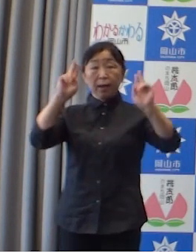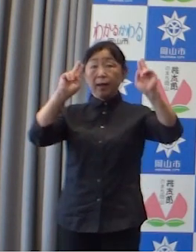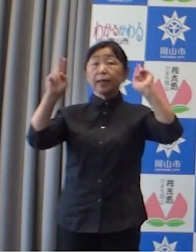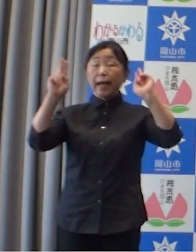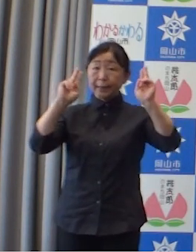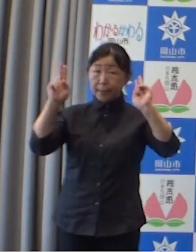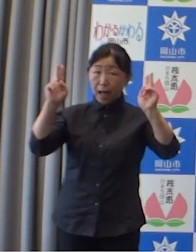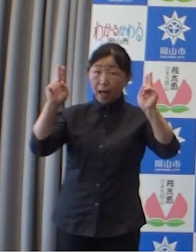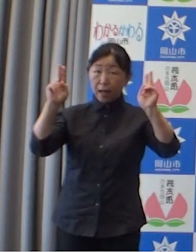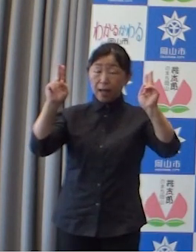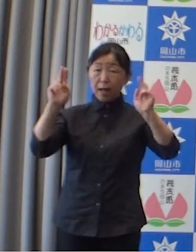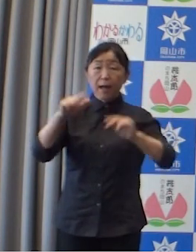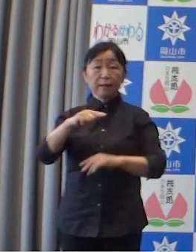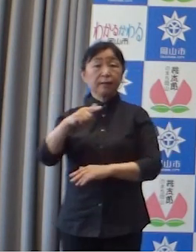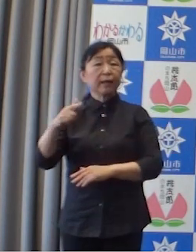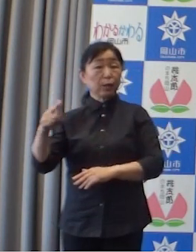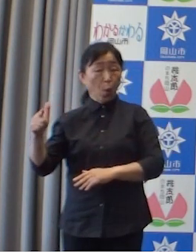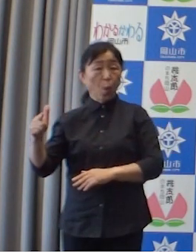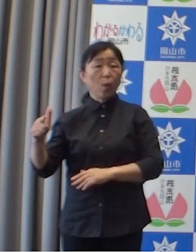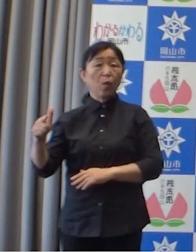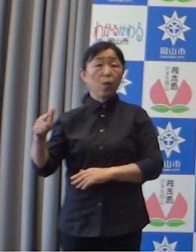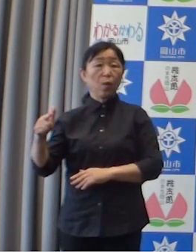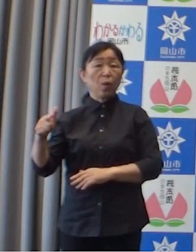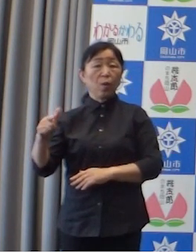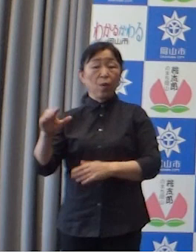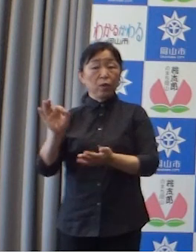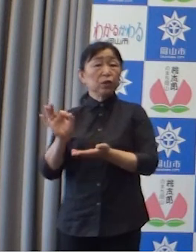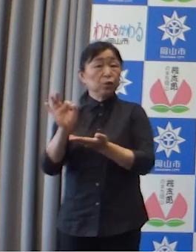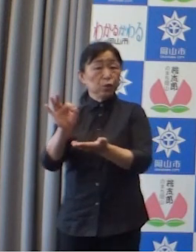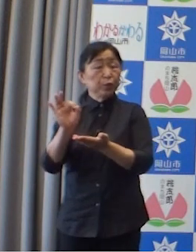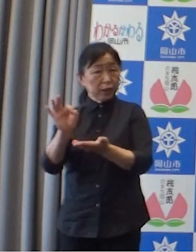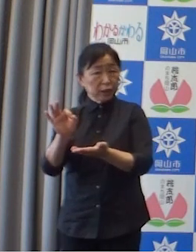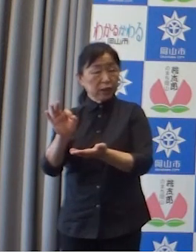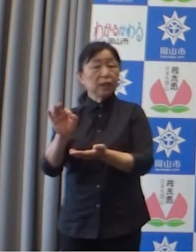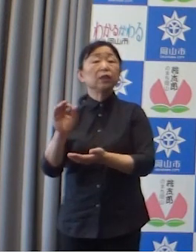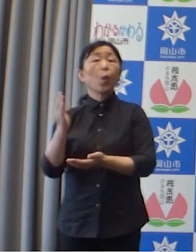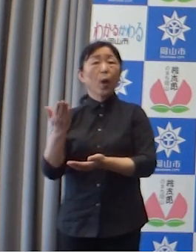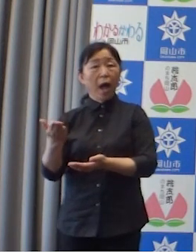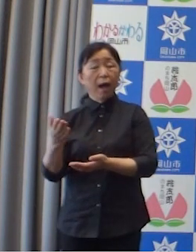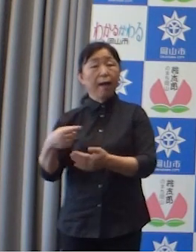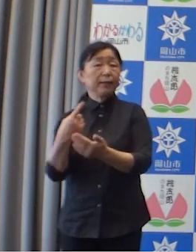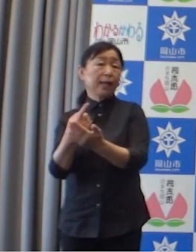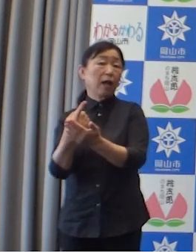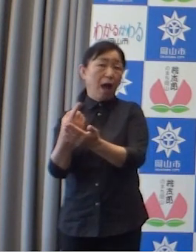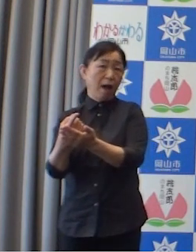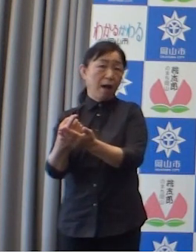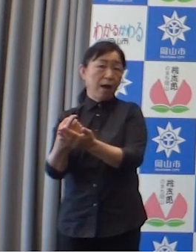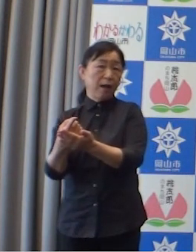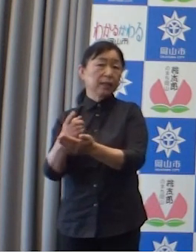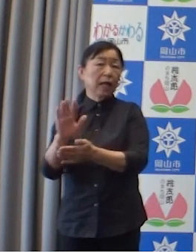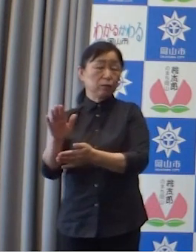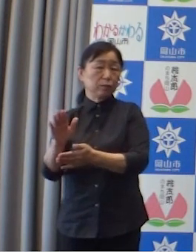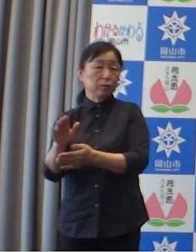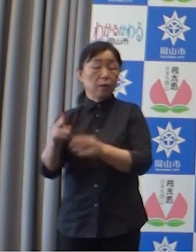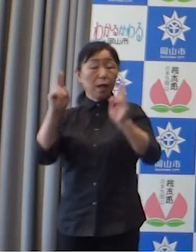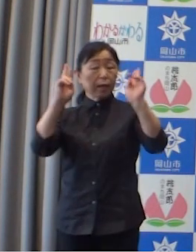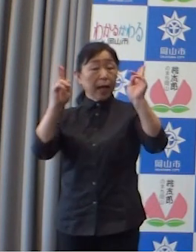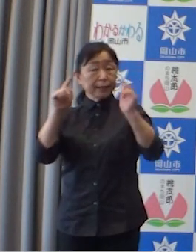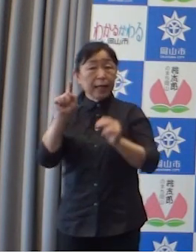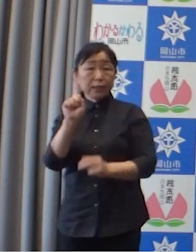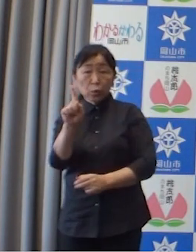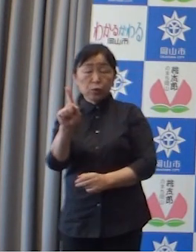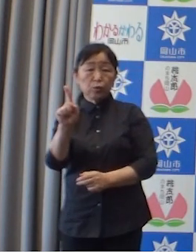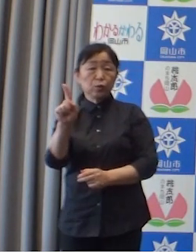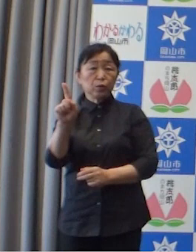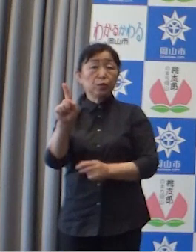か、そういった方が出資ないしはいろんな参加をしていく、1企業あたり